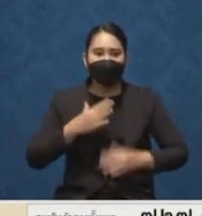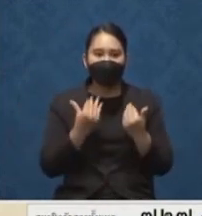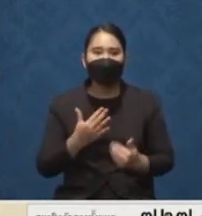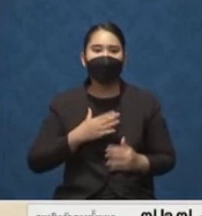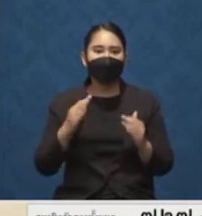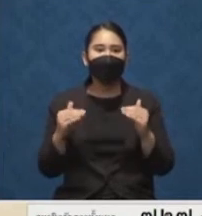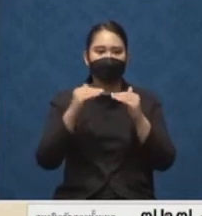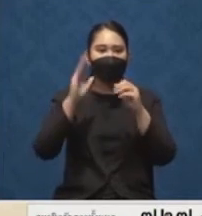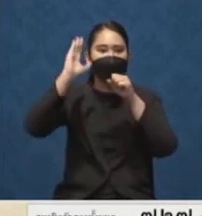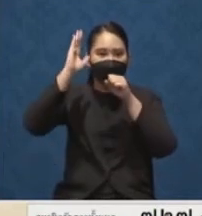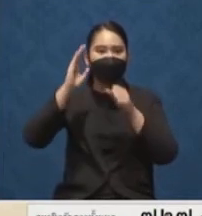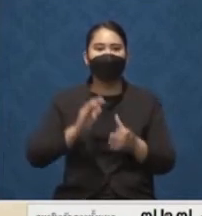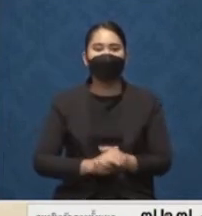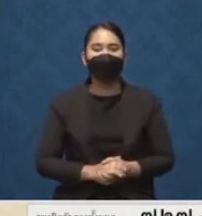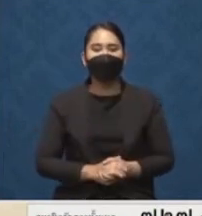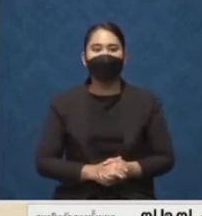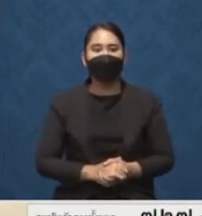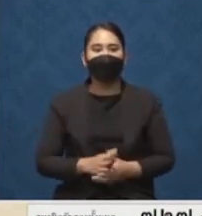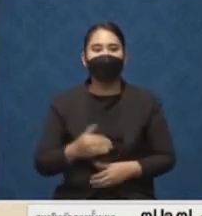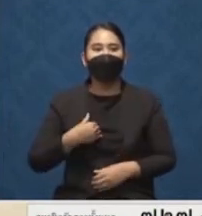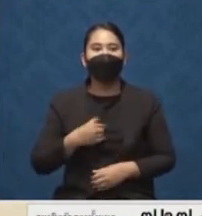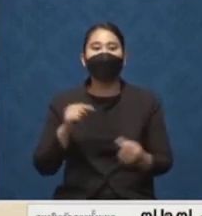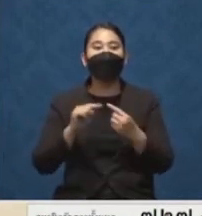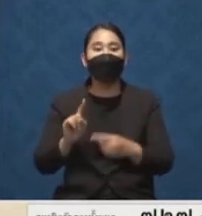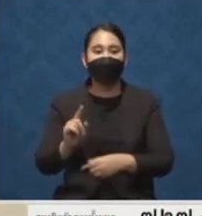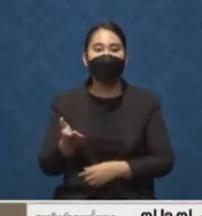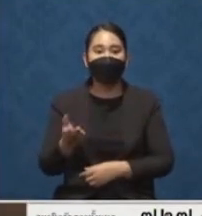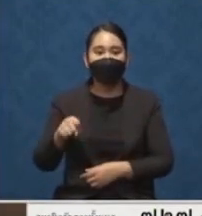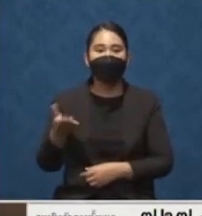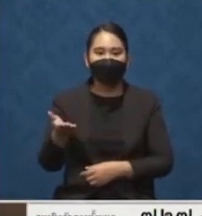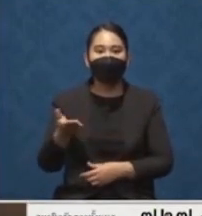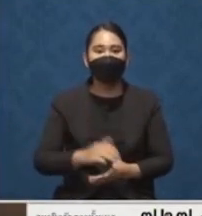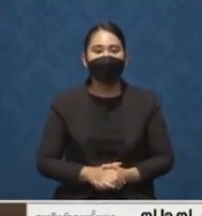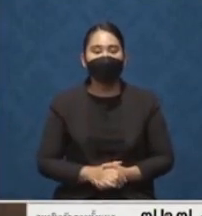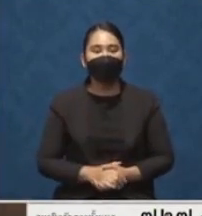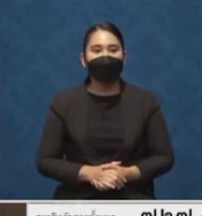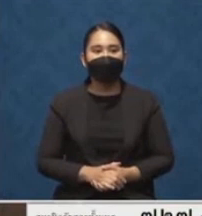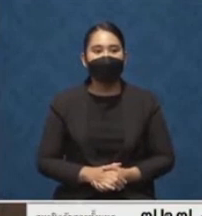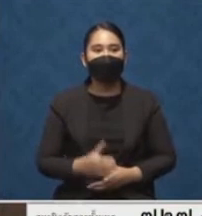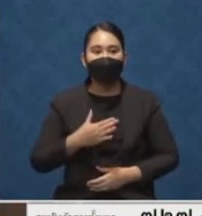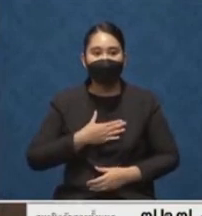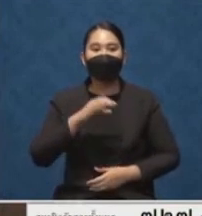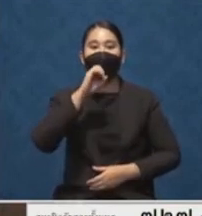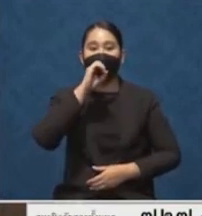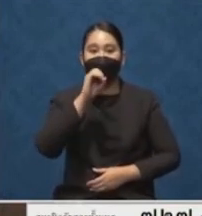างครับ ครับจะประท้วงผมใช่ไหมครับเชิญเลยคร ับ ผมกำลังบอกว่